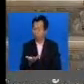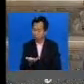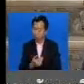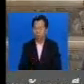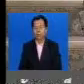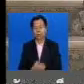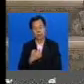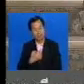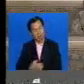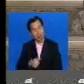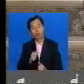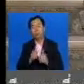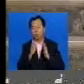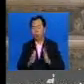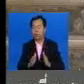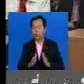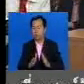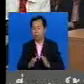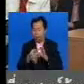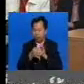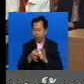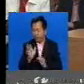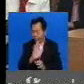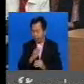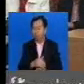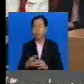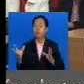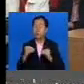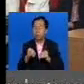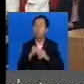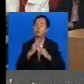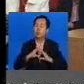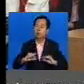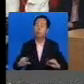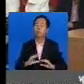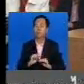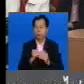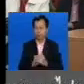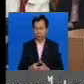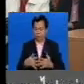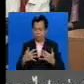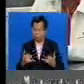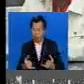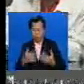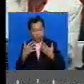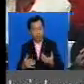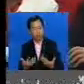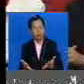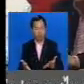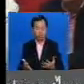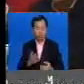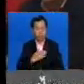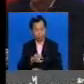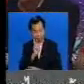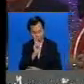ล่านั้นจะไม่เข้ามาเกี่ยวข้องอย่างไรก็ตามจะมีการประเมินสถานการณ์เป็นระยะซึ่งขณะนี้ยังไม่มีแนวโน้มรุนแรงแต่จะไม่ประม